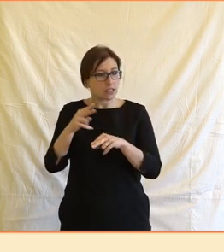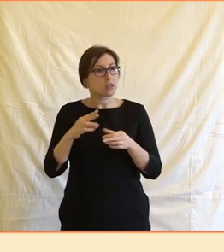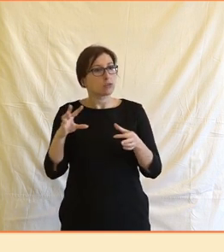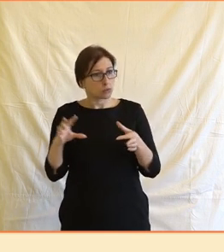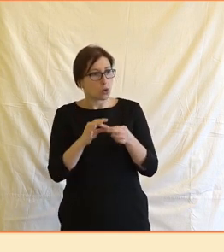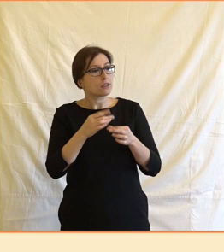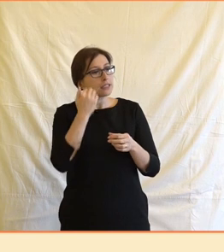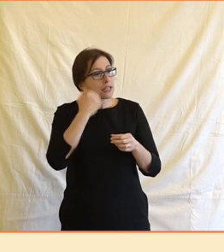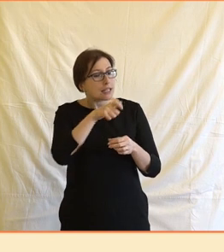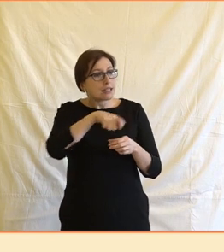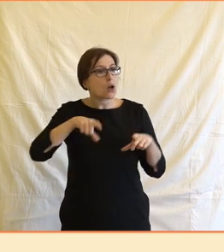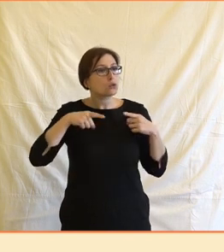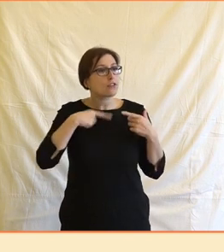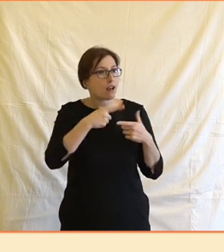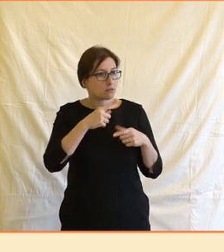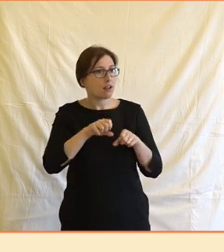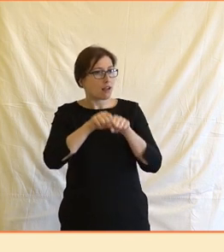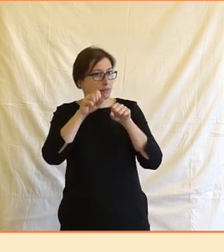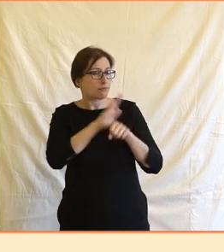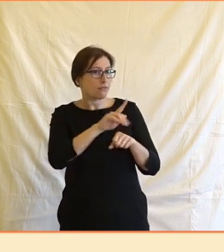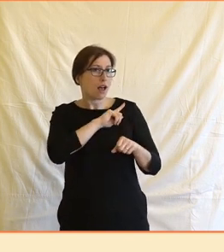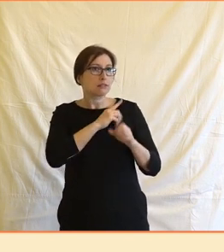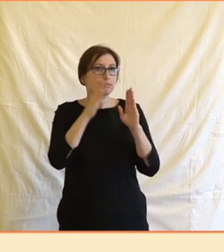osobní autonomii uživatelů, k tomu